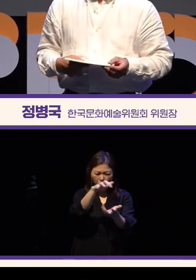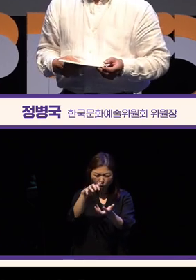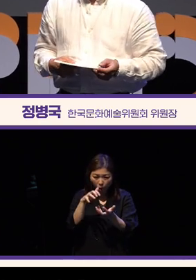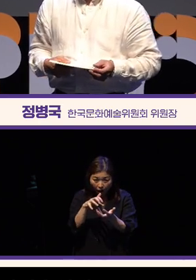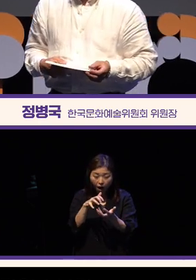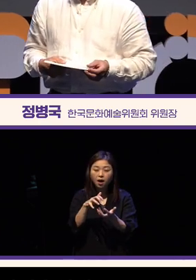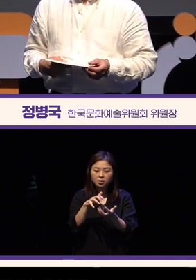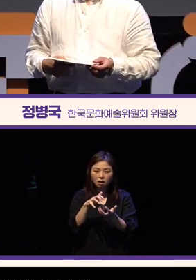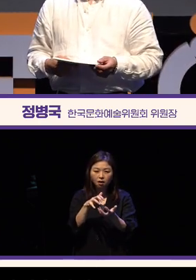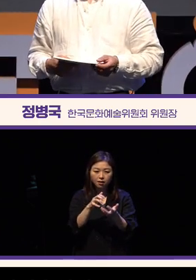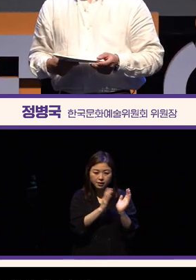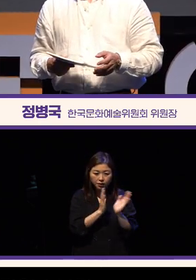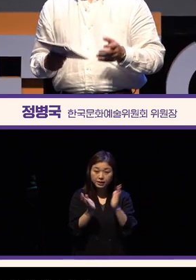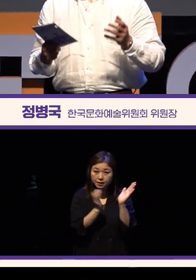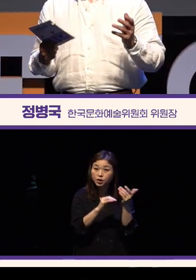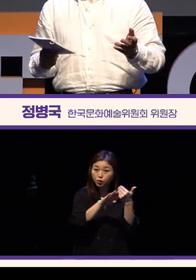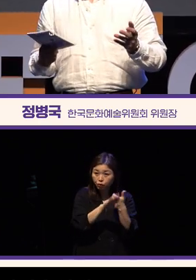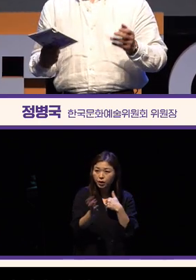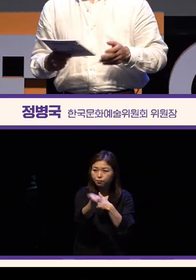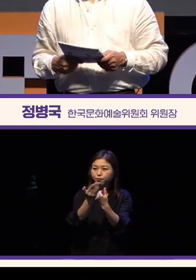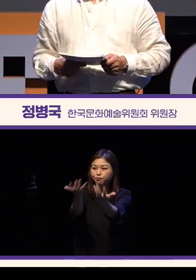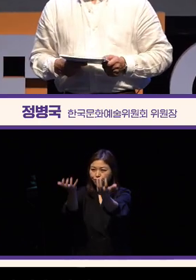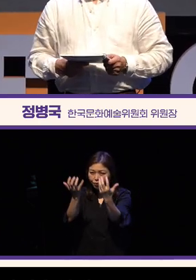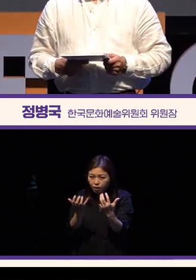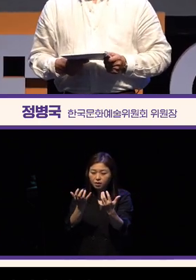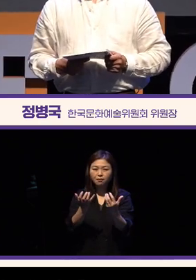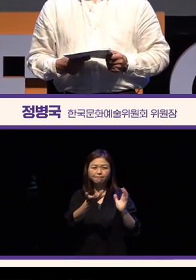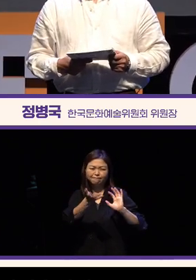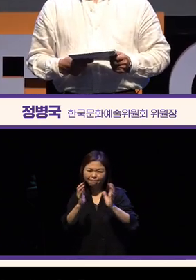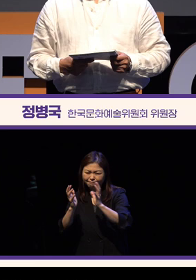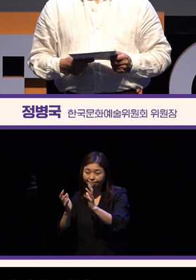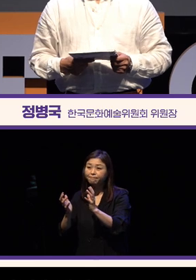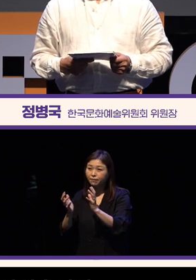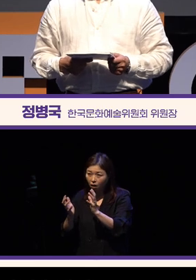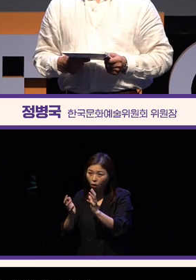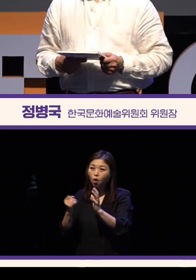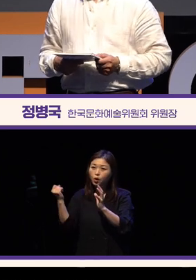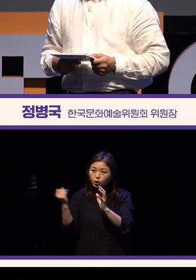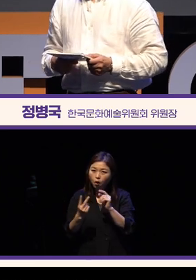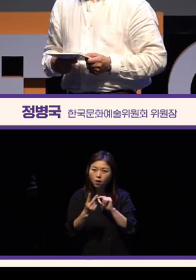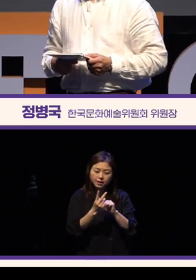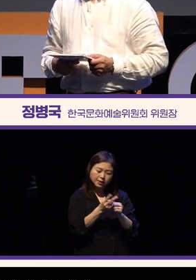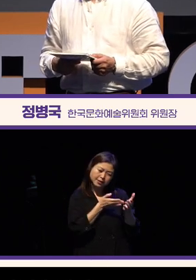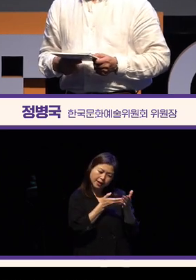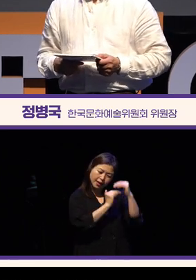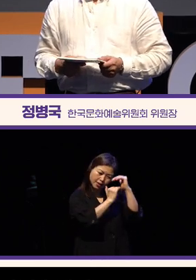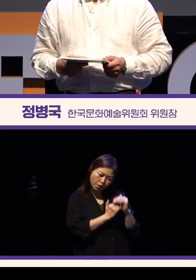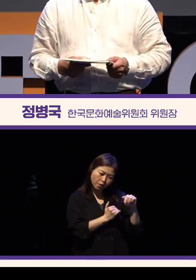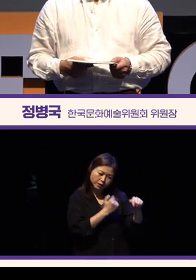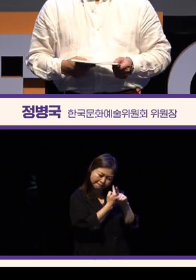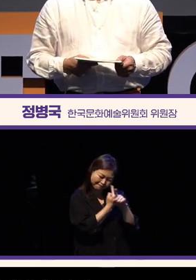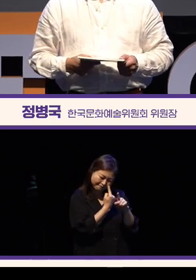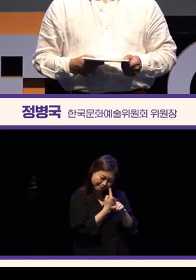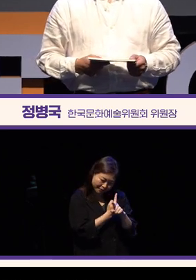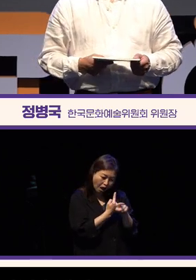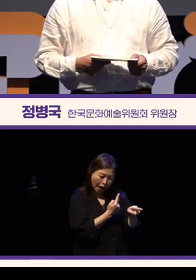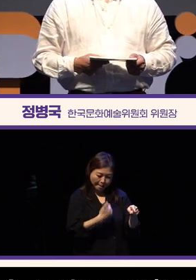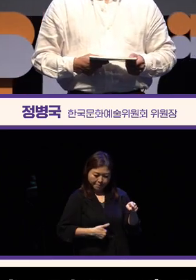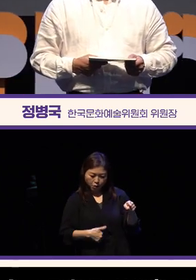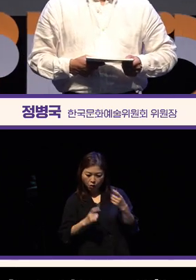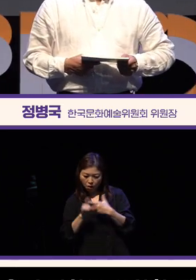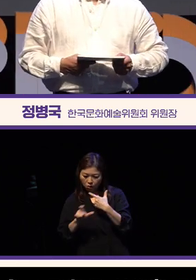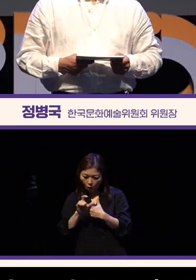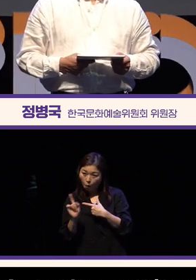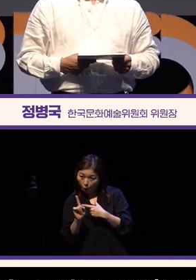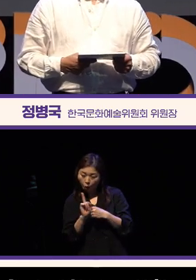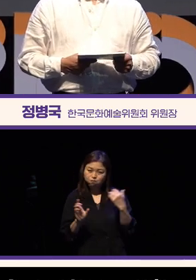의견을 수렴을 해서 그 공고문 초안을 수정할 것은 수정을 하고 보완할 것은 보완을 해서